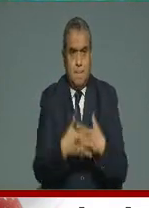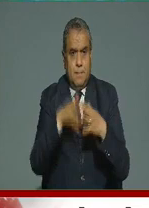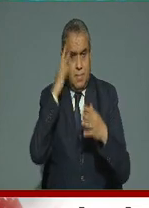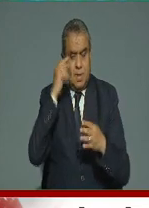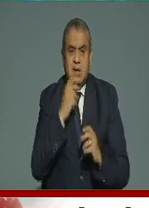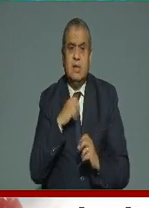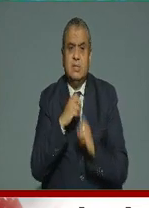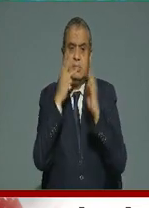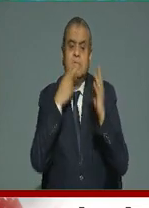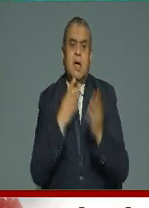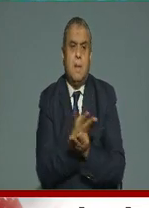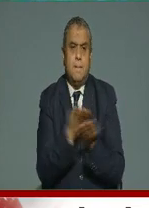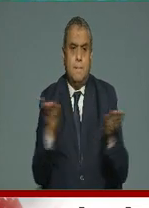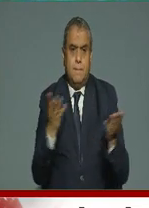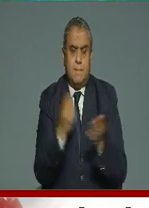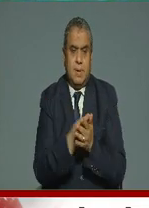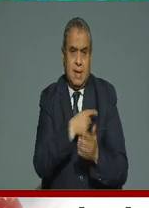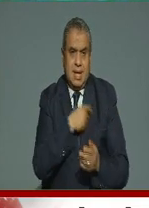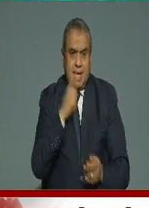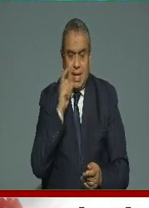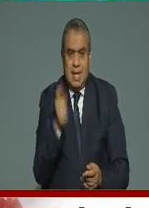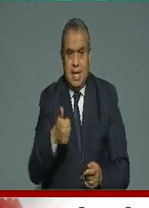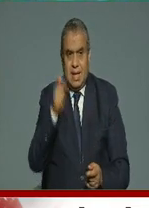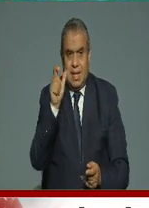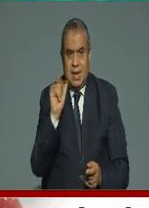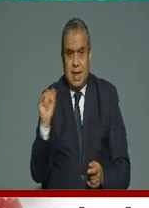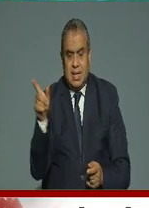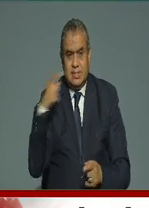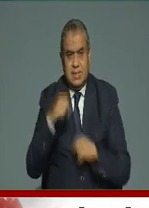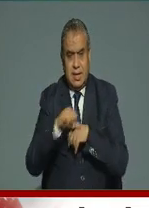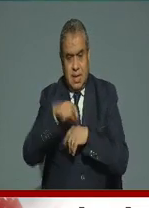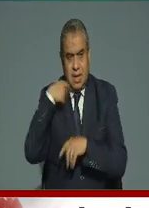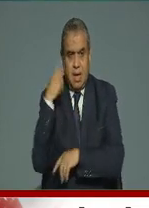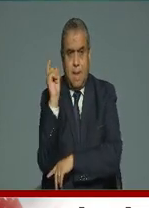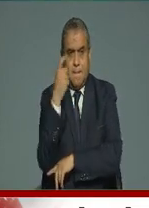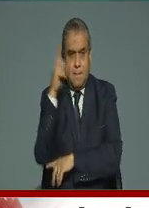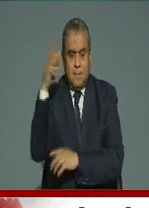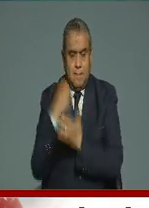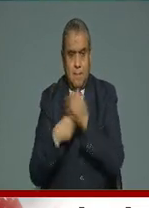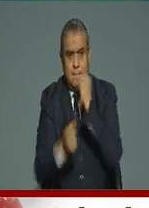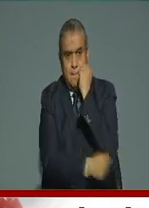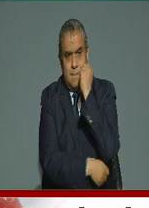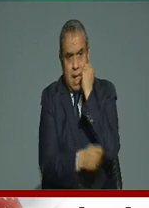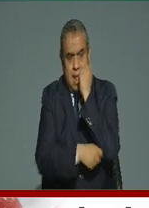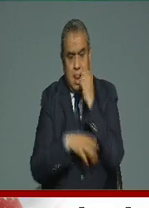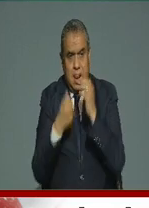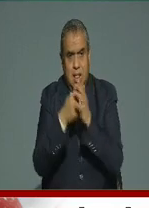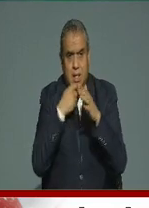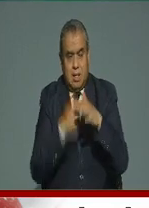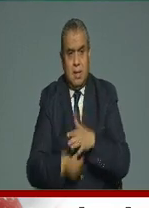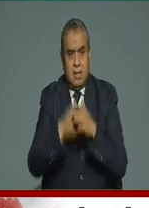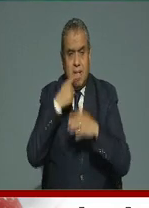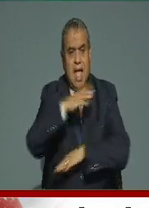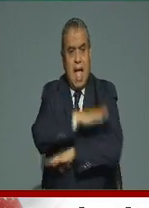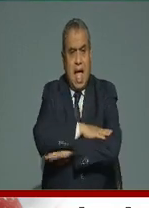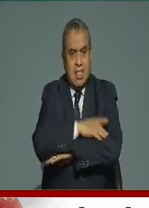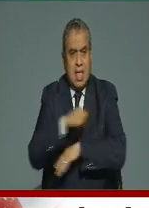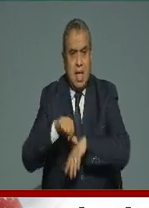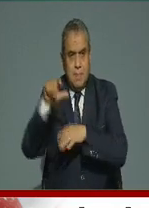الخير، انا نانسي حسام من محافظة الغربية، عندي 22 سنة، حاصلة على ليسانس آداب جامعة طنطا.